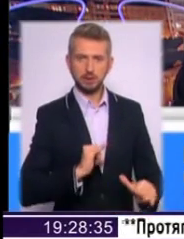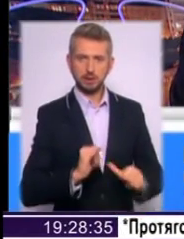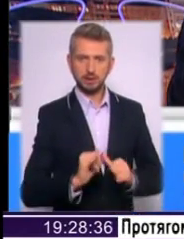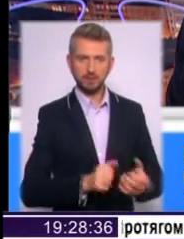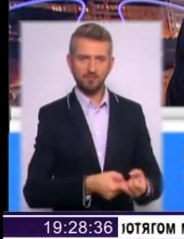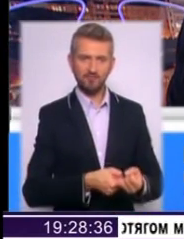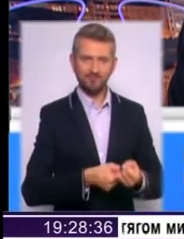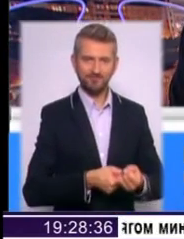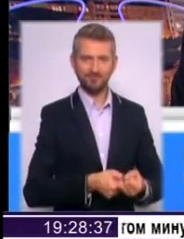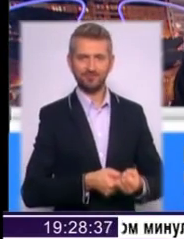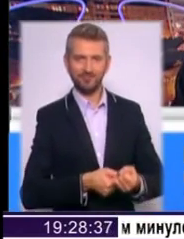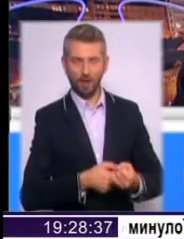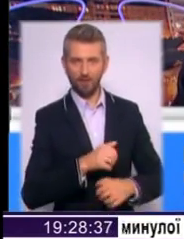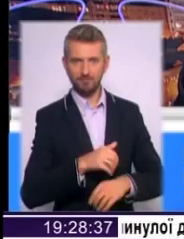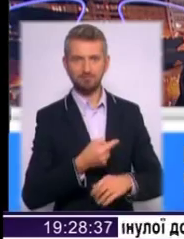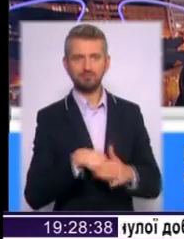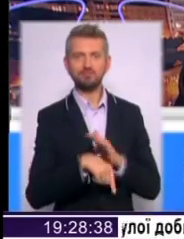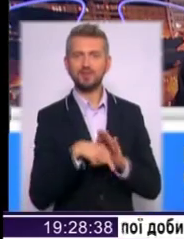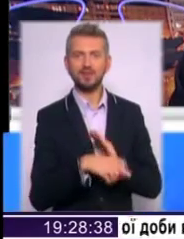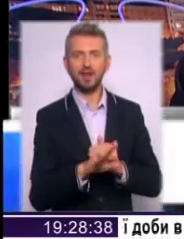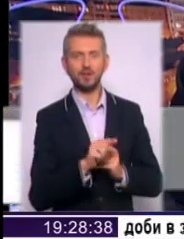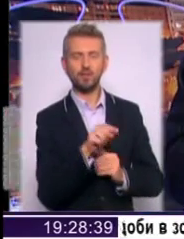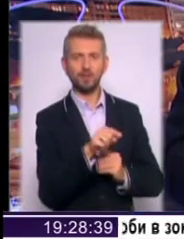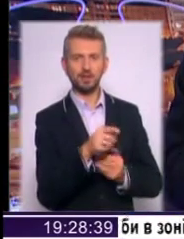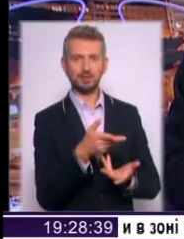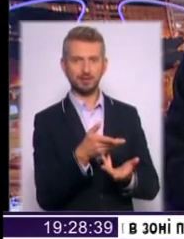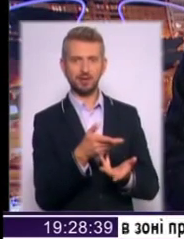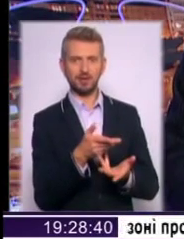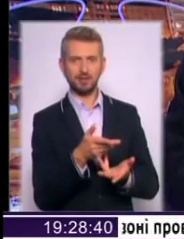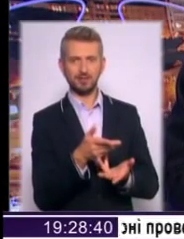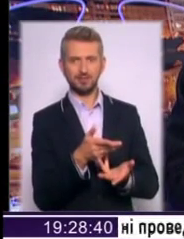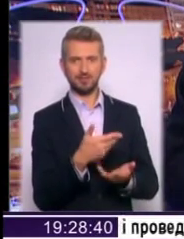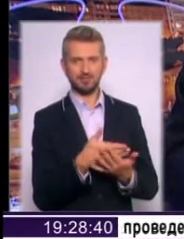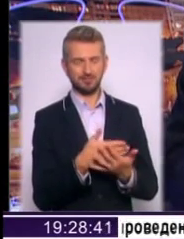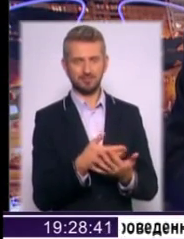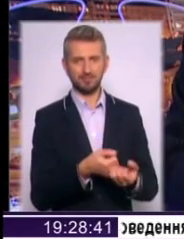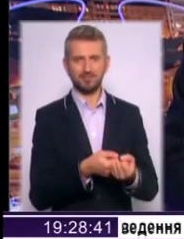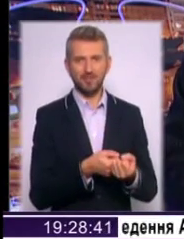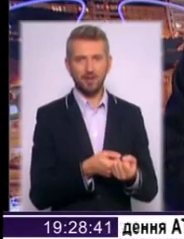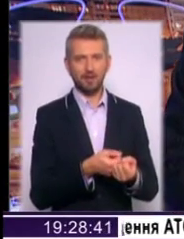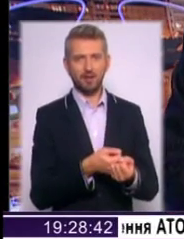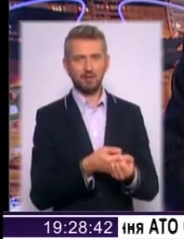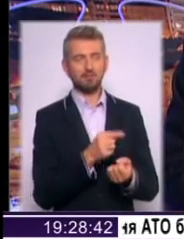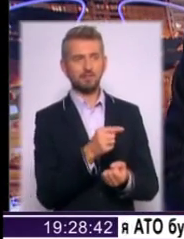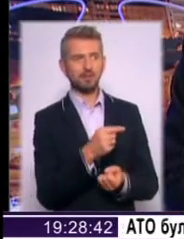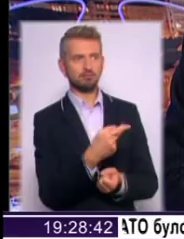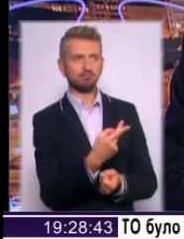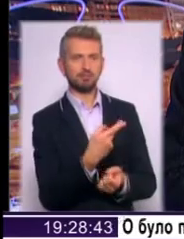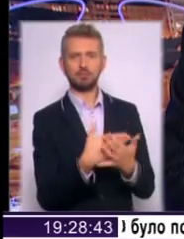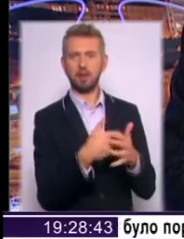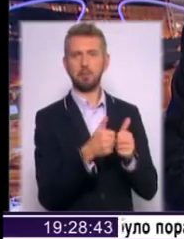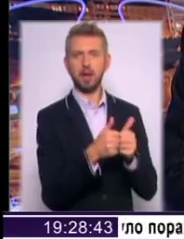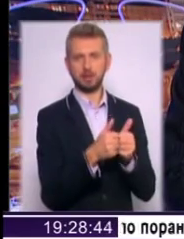знаки, які засвідчують того, що ви фіксуєте такими символічними жестами свого візаві як партнера з